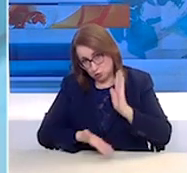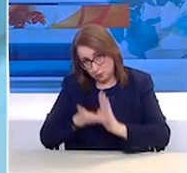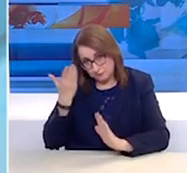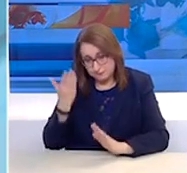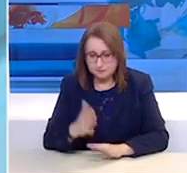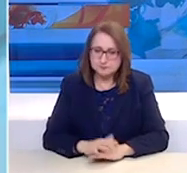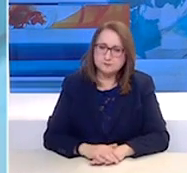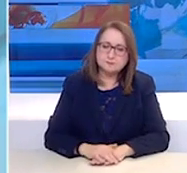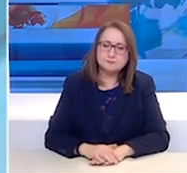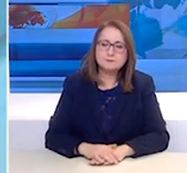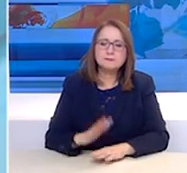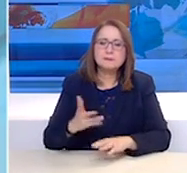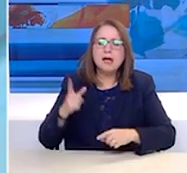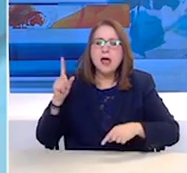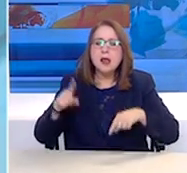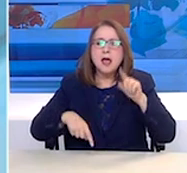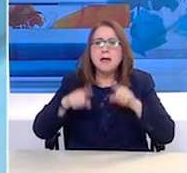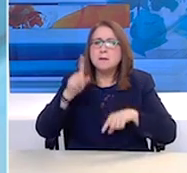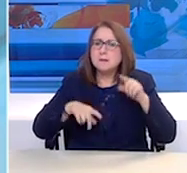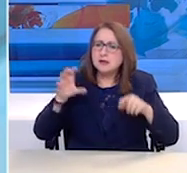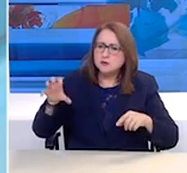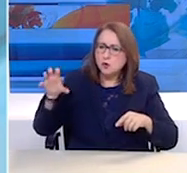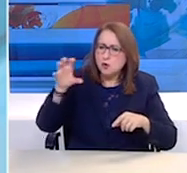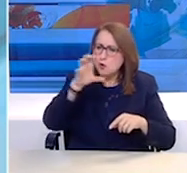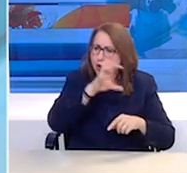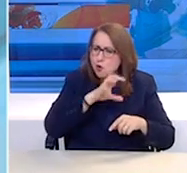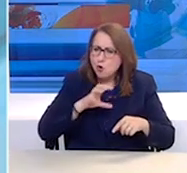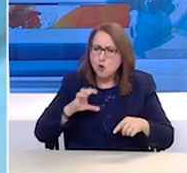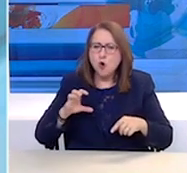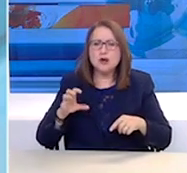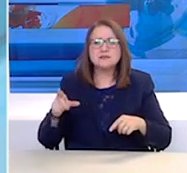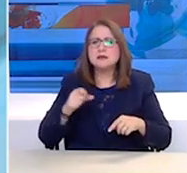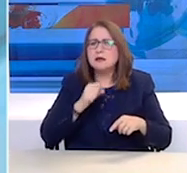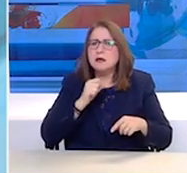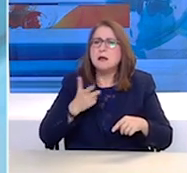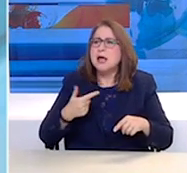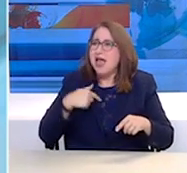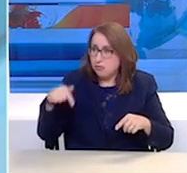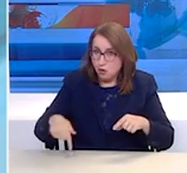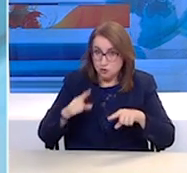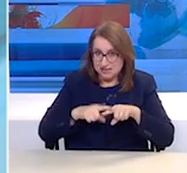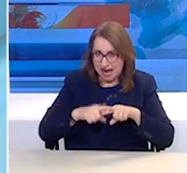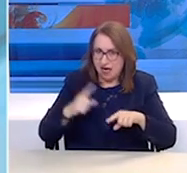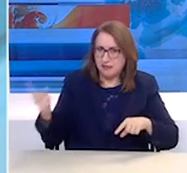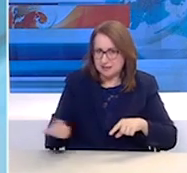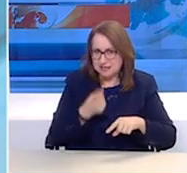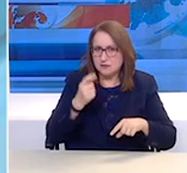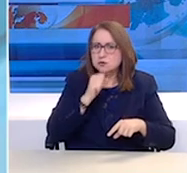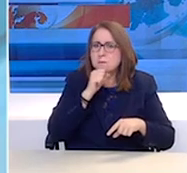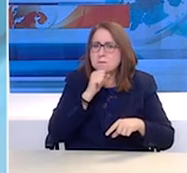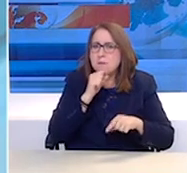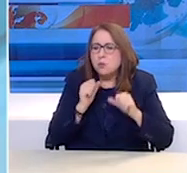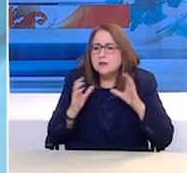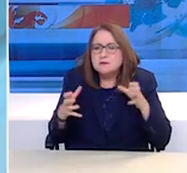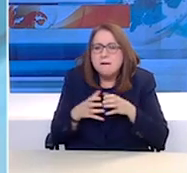Κάποιες από αυτές τις χώρες όμως οι ηλικιωμένοι δεν μένουν στο σπίτι. Η Ελλάδα έχει μια μεγάλη παράδοση ηλικιωμένων που είναι κοντά μας, που είναι στο σπίτι, που φυλάνε τα